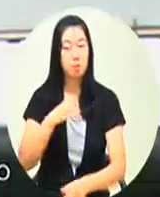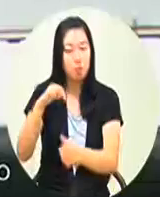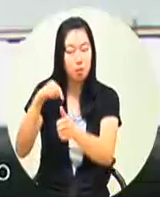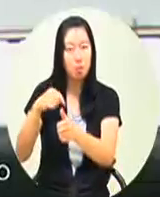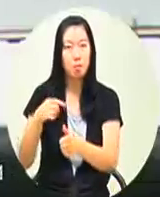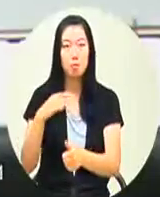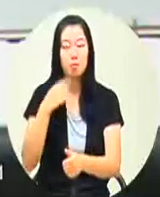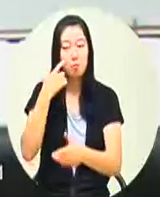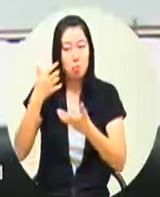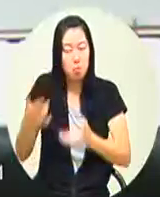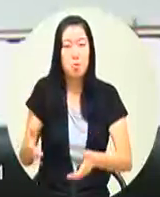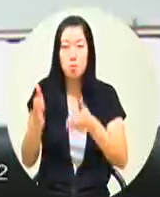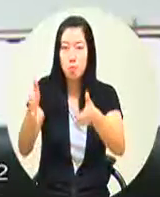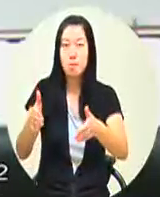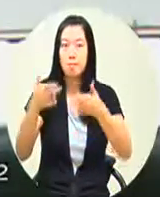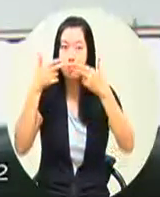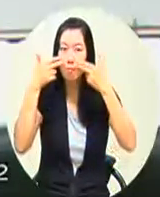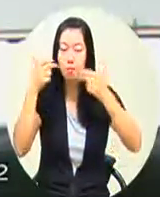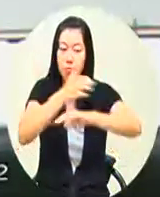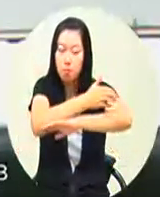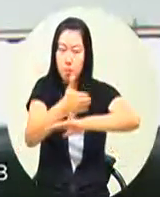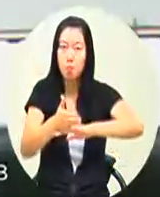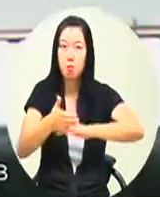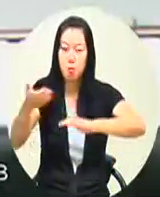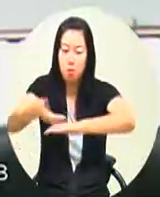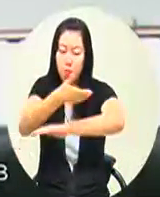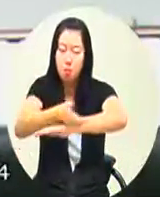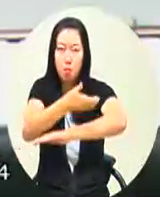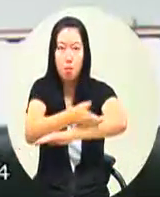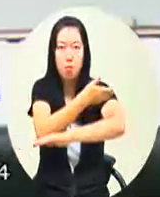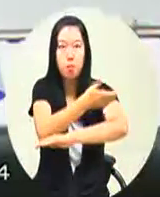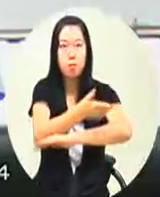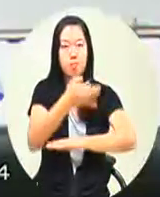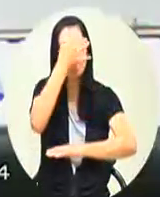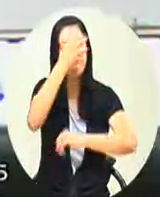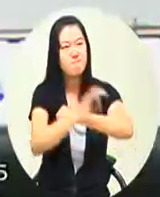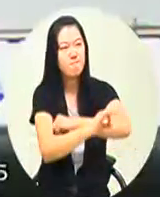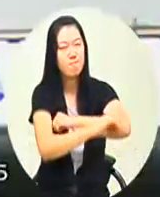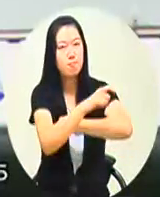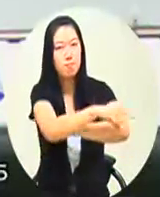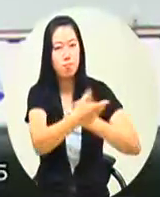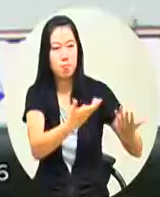要重视原乡清疏工程的弊端。